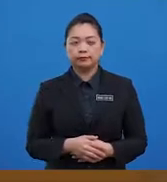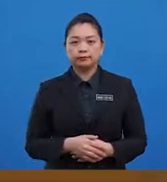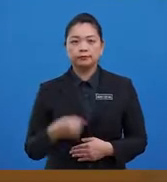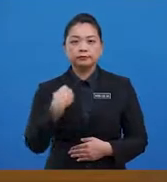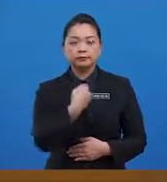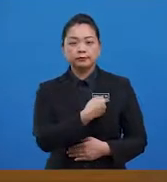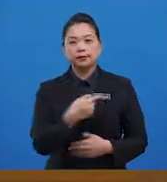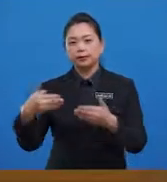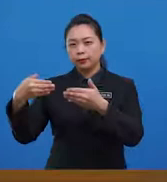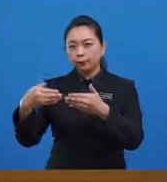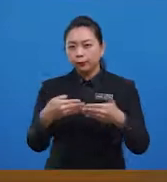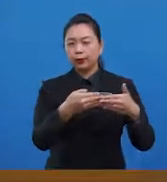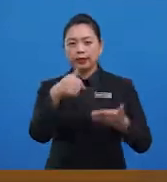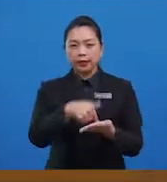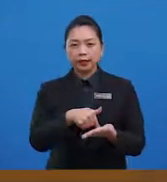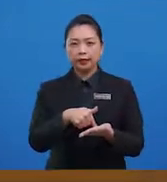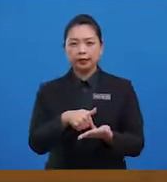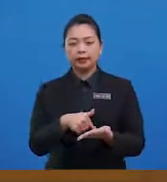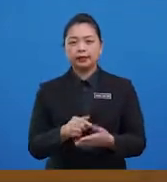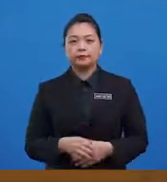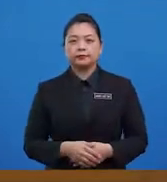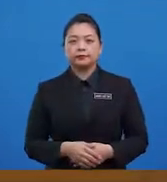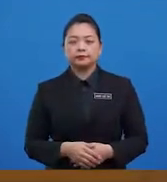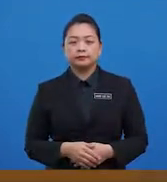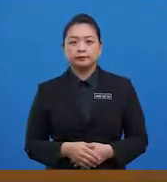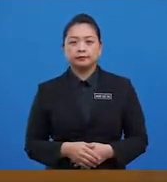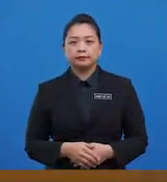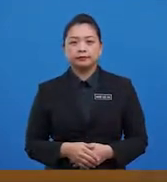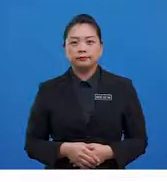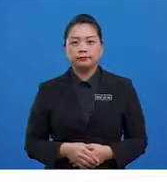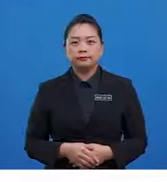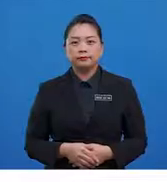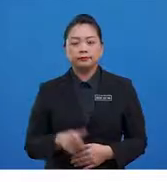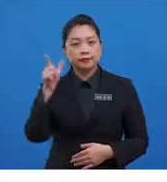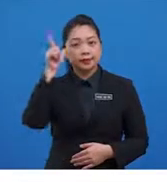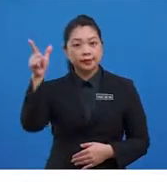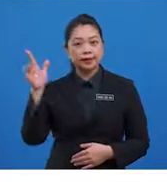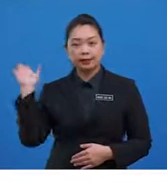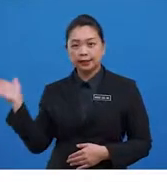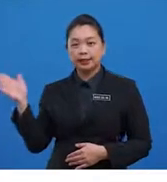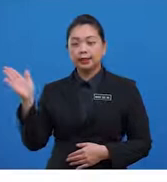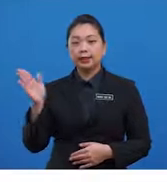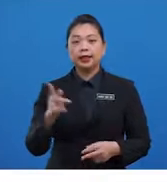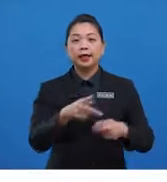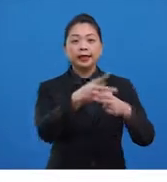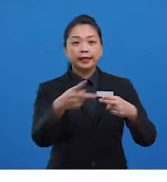Kita teruskan lagi pembelajaran dengan melihat tentang keris panjang